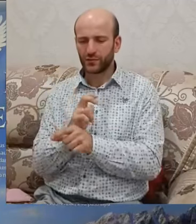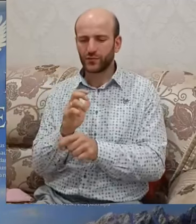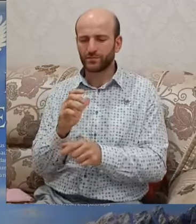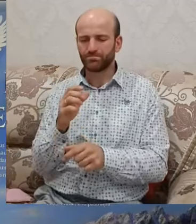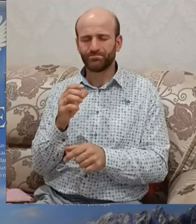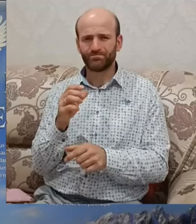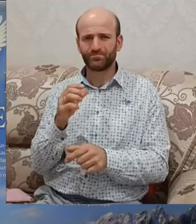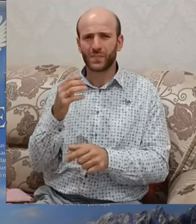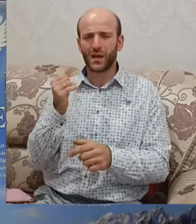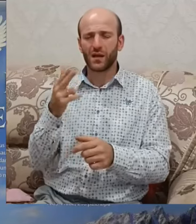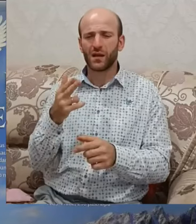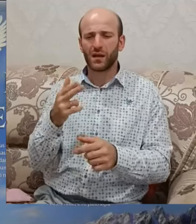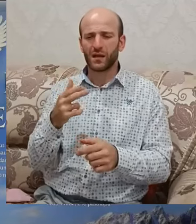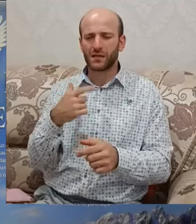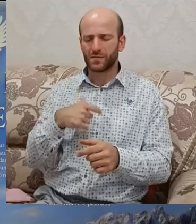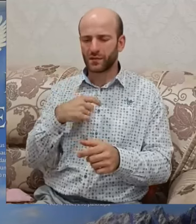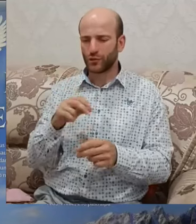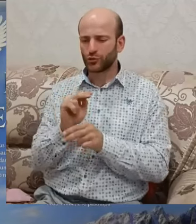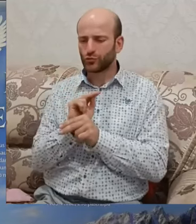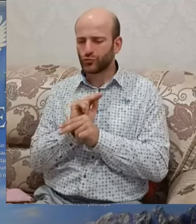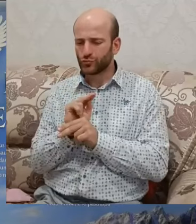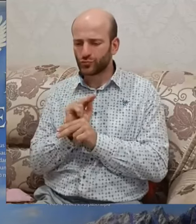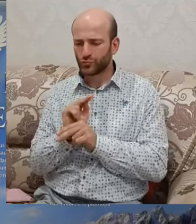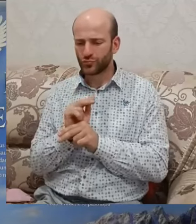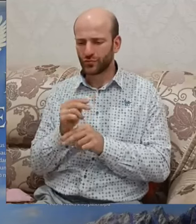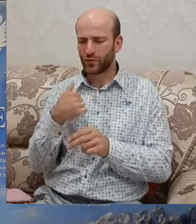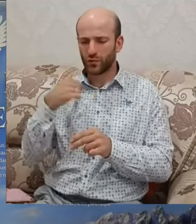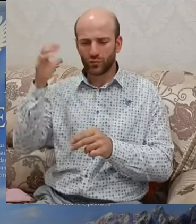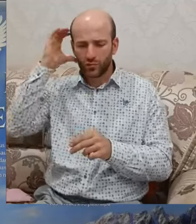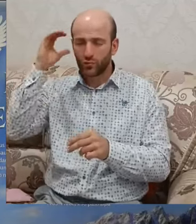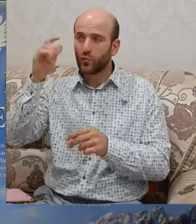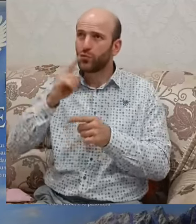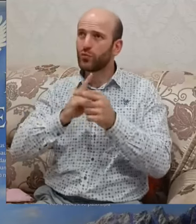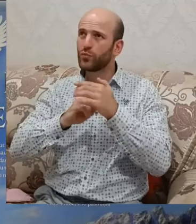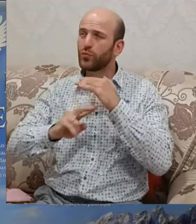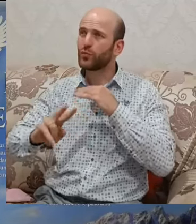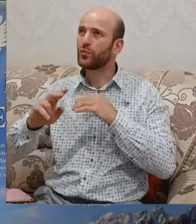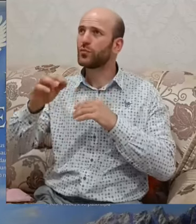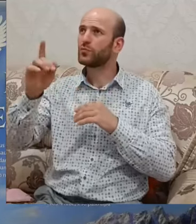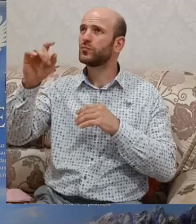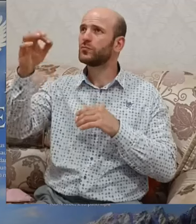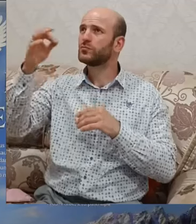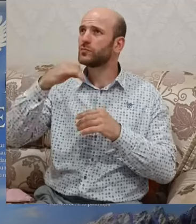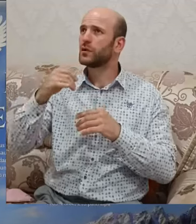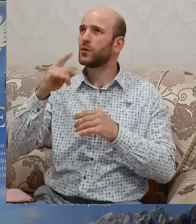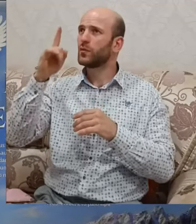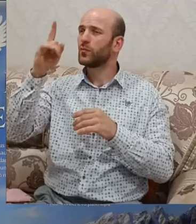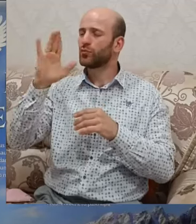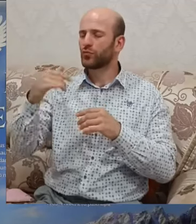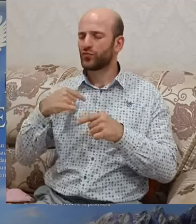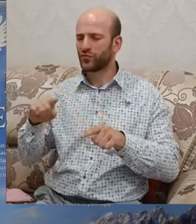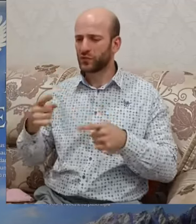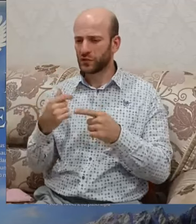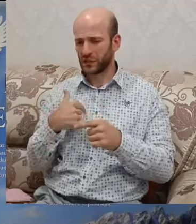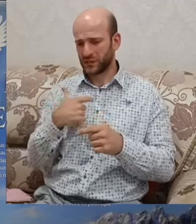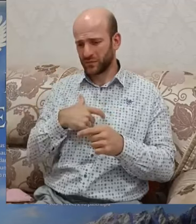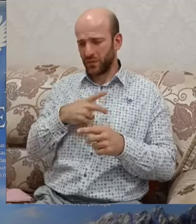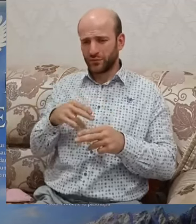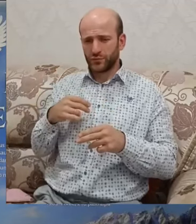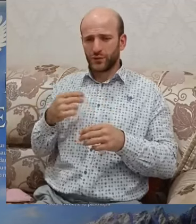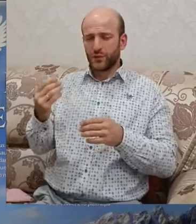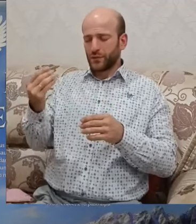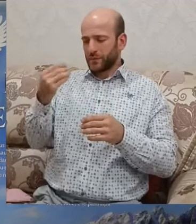Аминь. O kas daugiau? Aš, što больше? Ar tas, kuris vagia, žudo ir naikina? Кто больше, тот, который убивает, крадет?